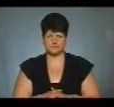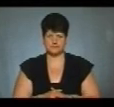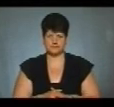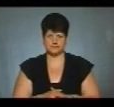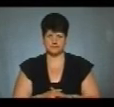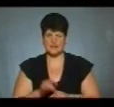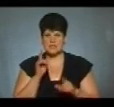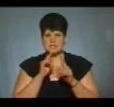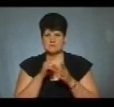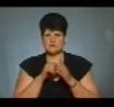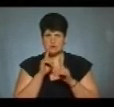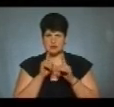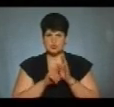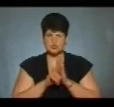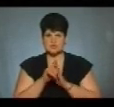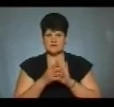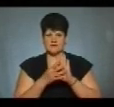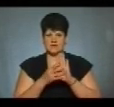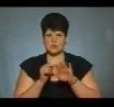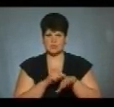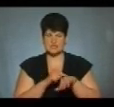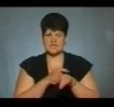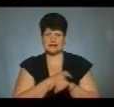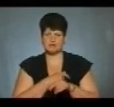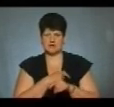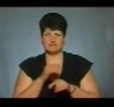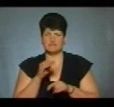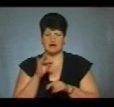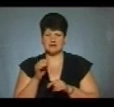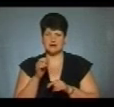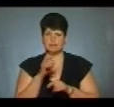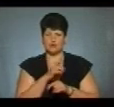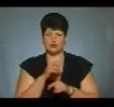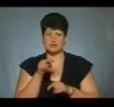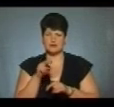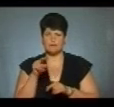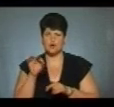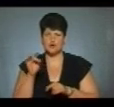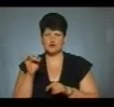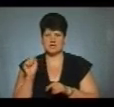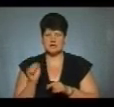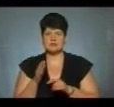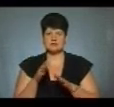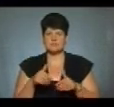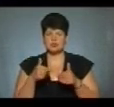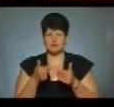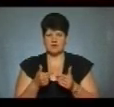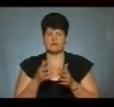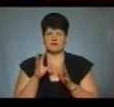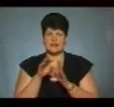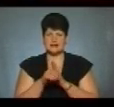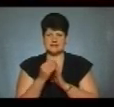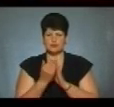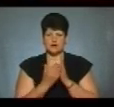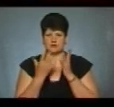Сесія міської ради розпочалася о 9-й годині. Депутат від фракції блоку Петра Порошенка Тарас Білан запропонував внести в порядок денний